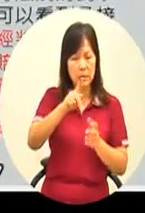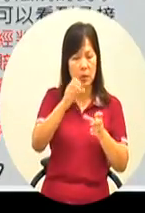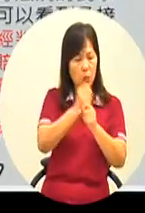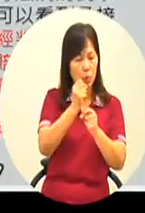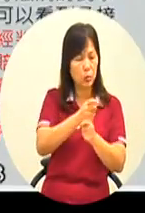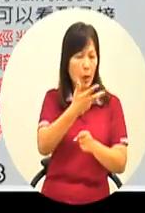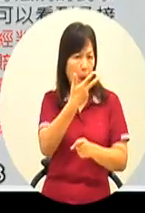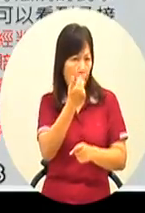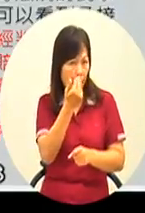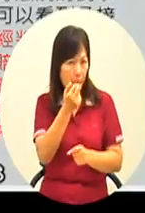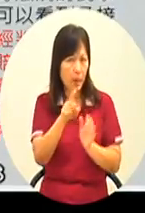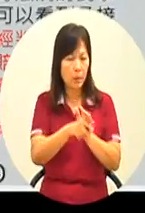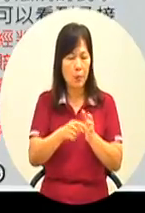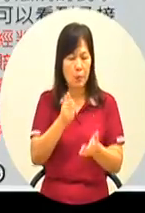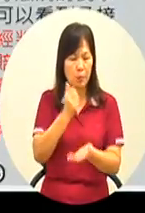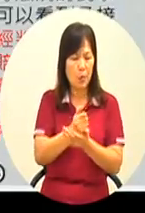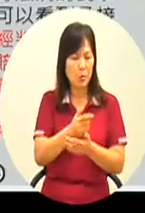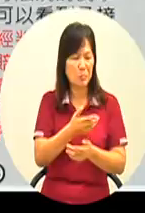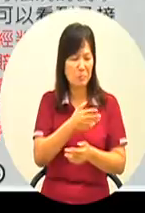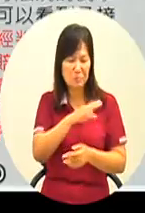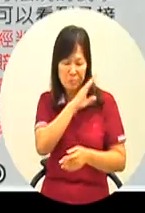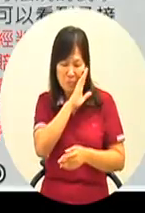便来获取不当的利益。